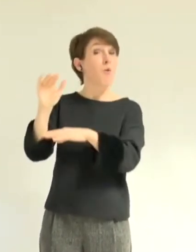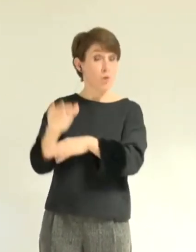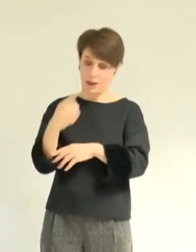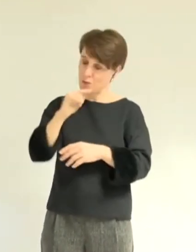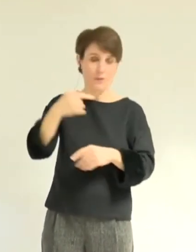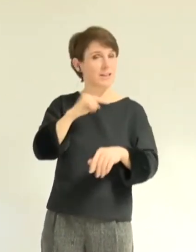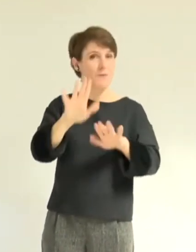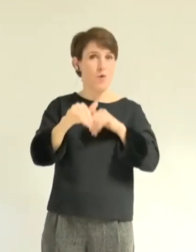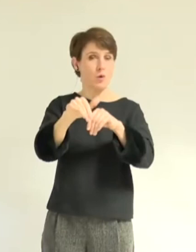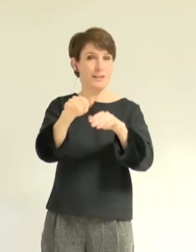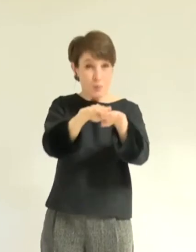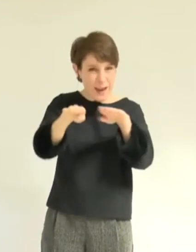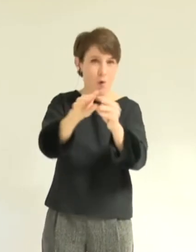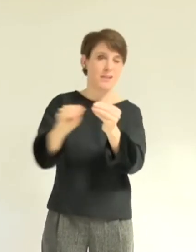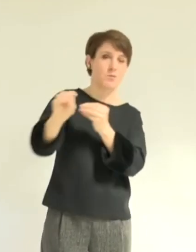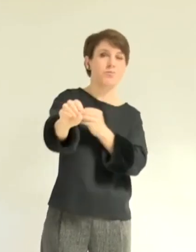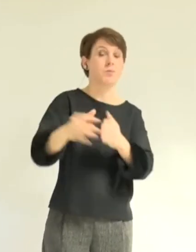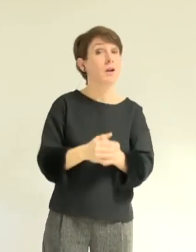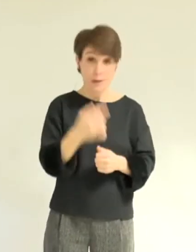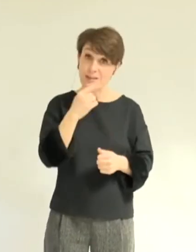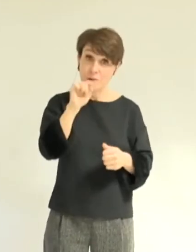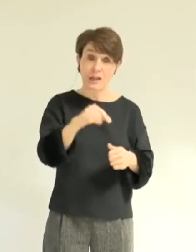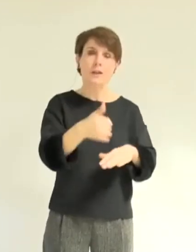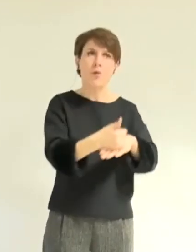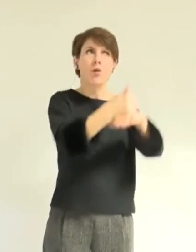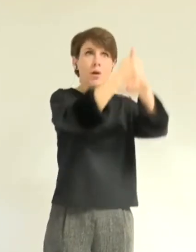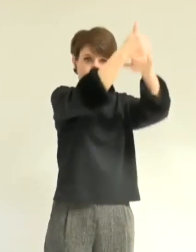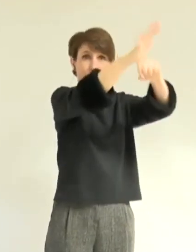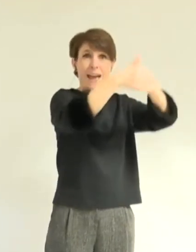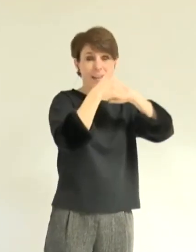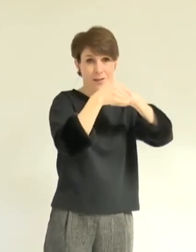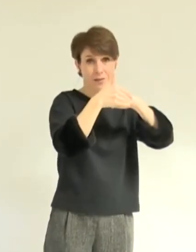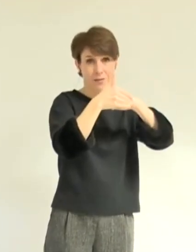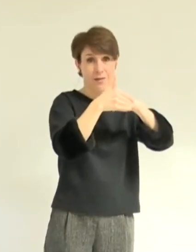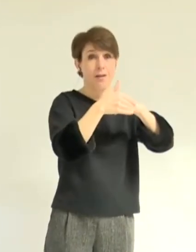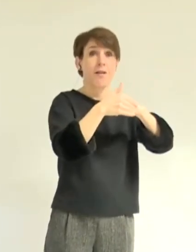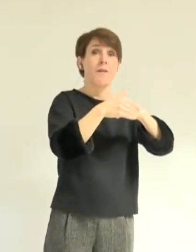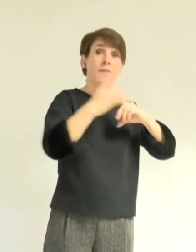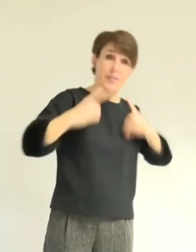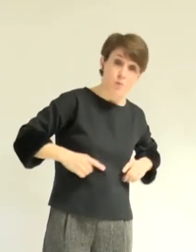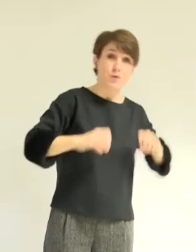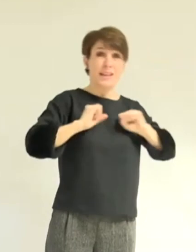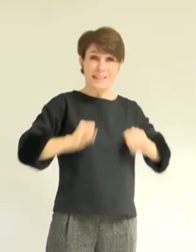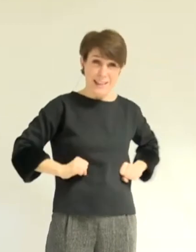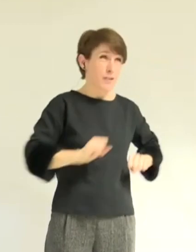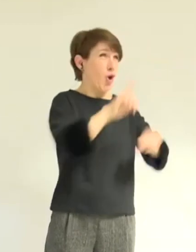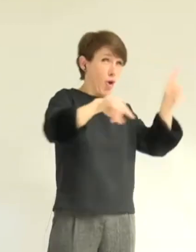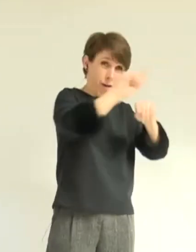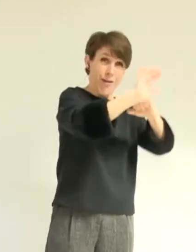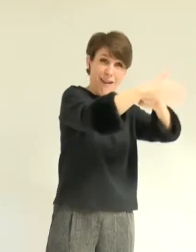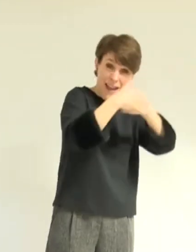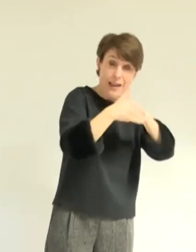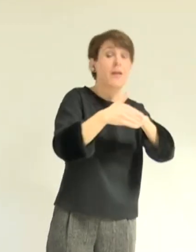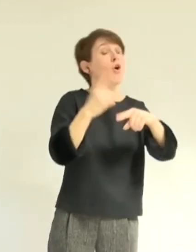d'un véritable appui à un haut niveau, de la conjonction des parlementaires locaux, de la mairie, de